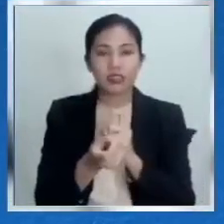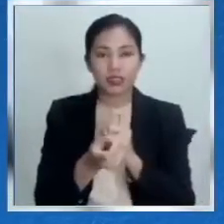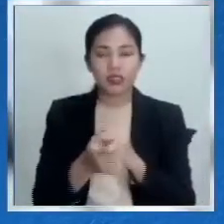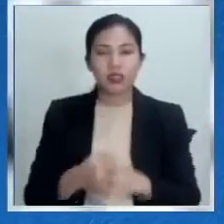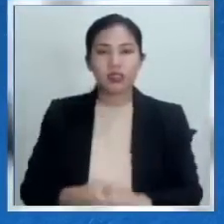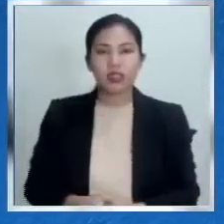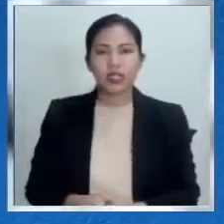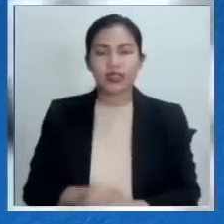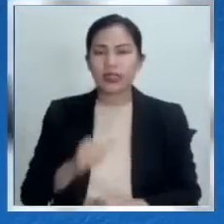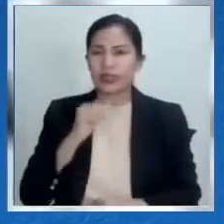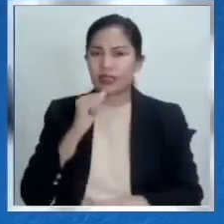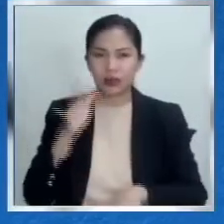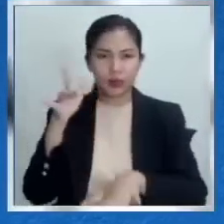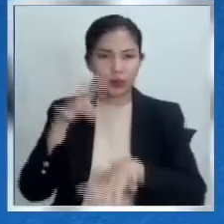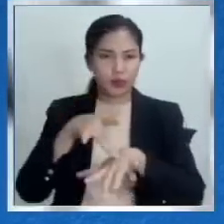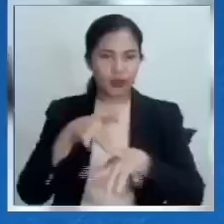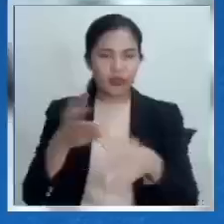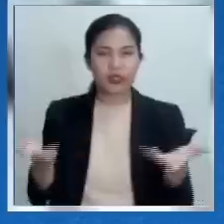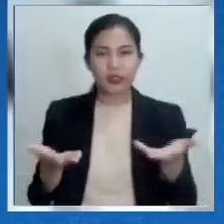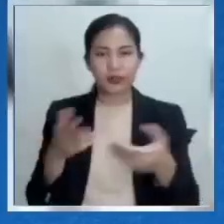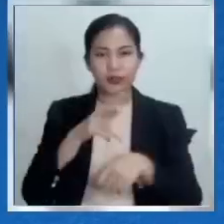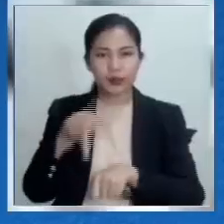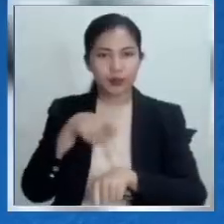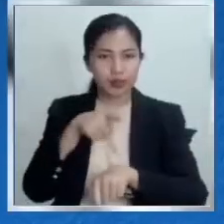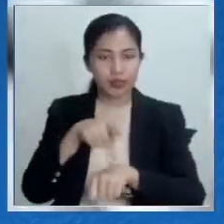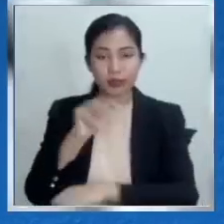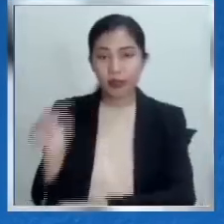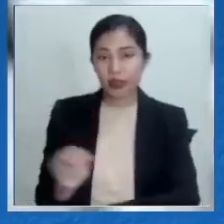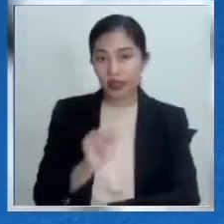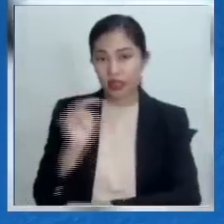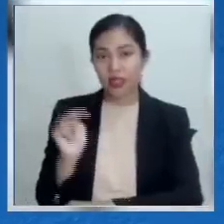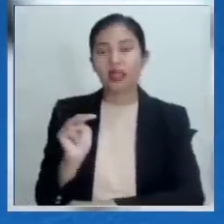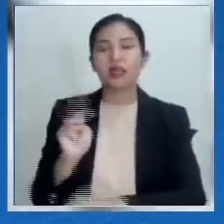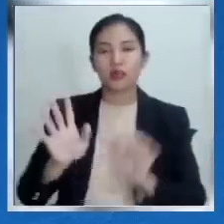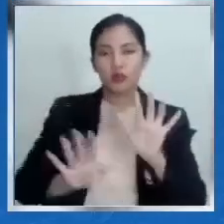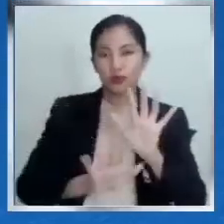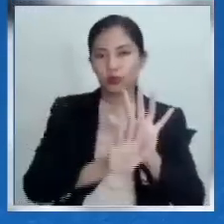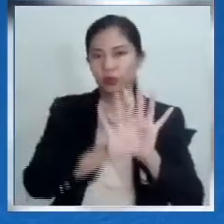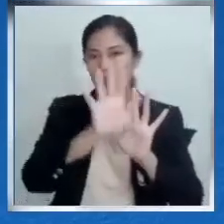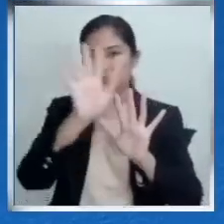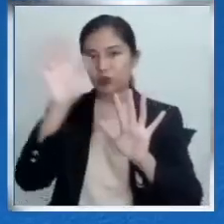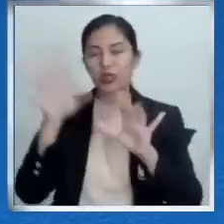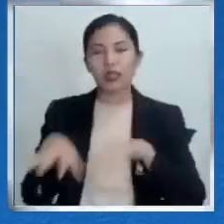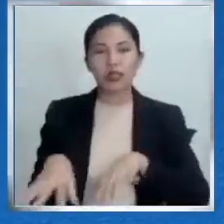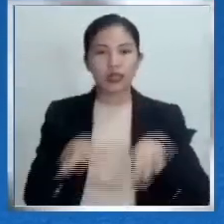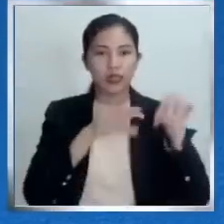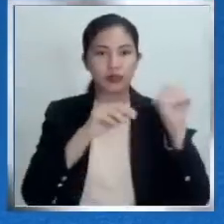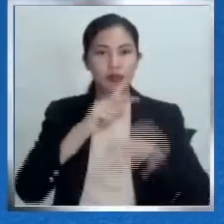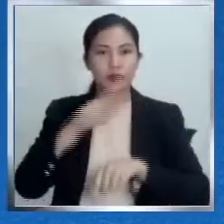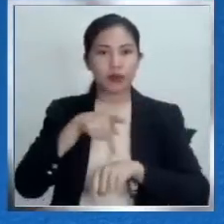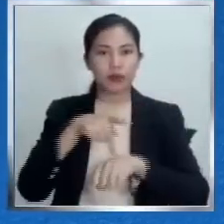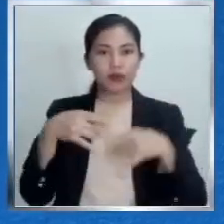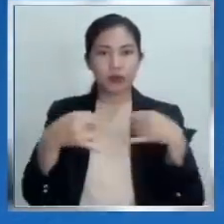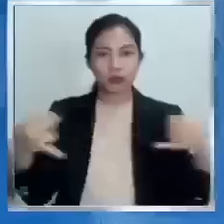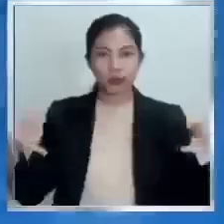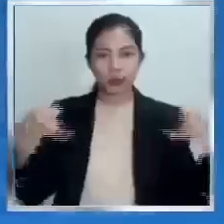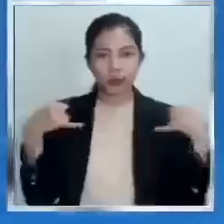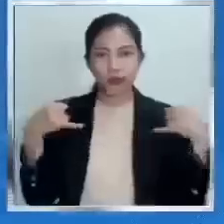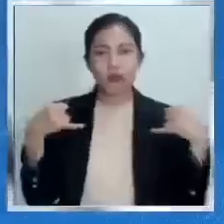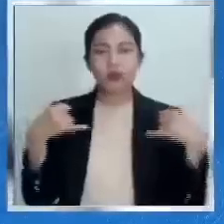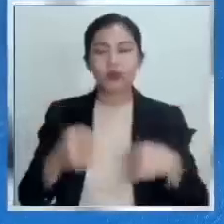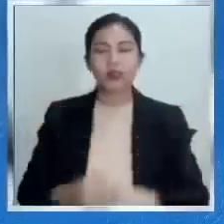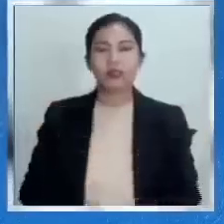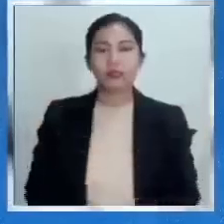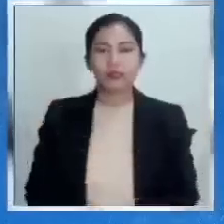inaasahang magla-landfall. At sa Lunes, maaaring lumabas na ng Philippine Area of Responsibility. Hindi rin ramdam ang